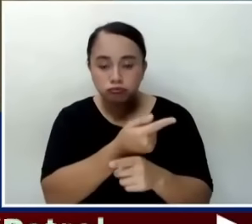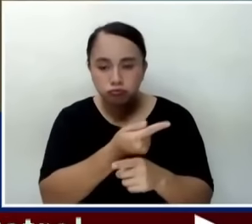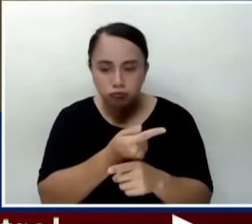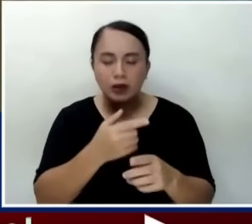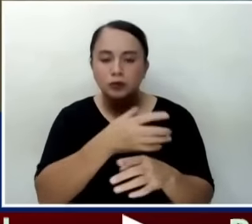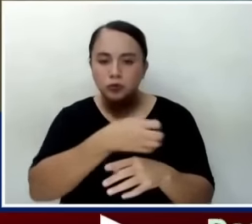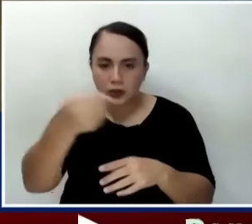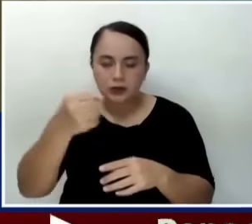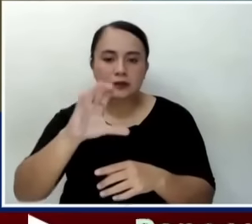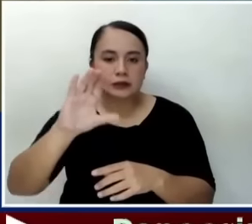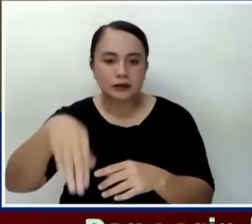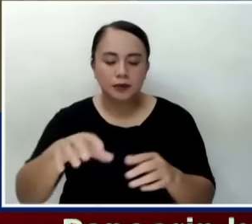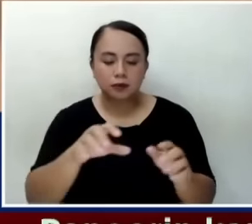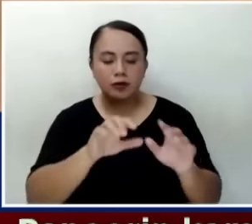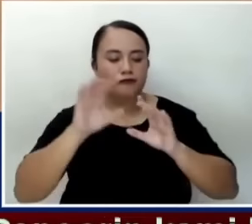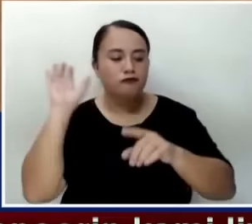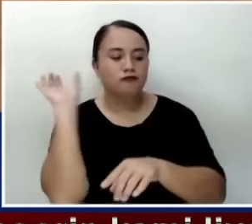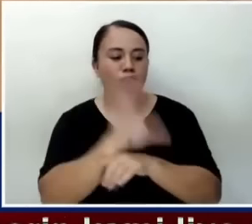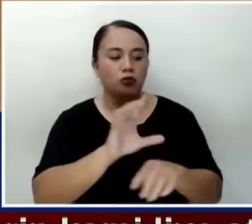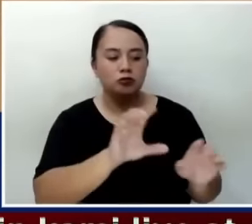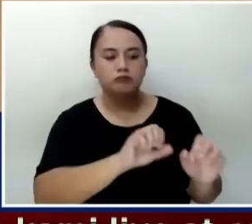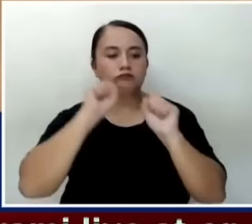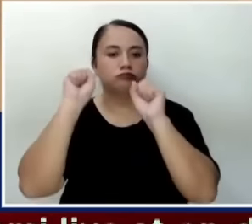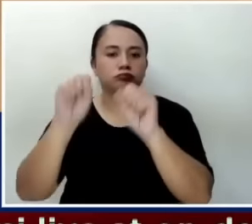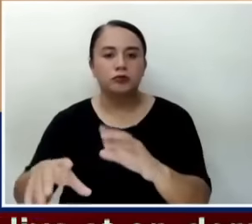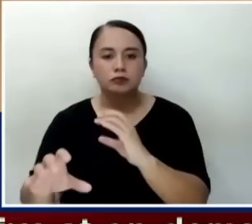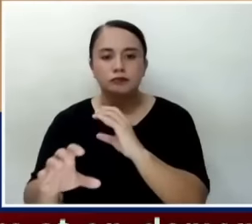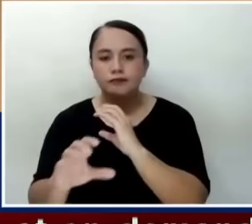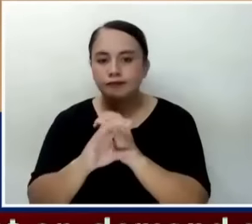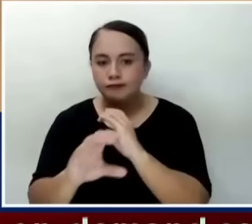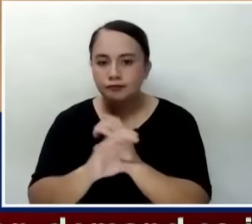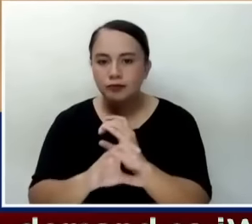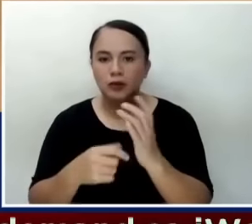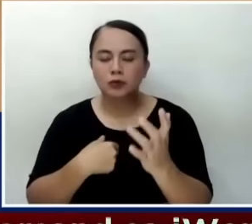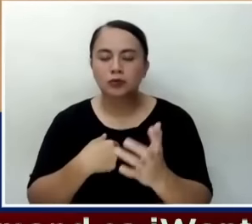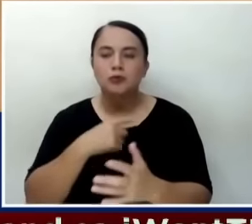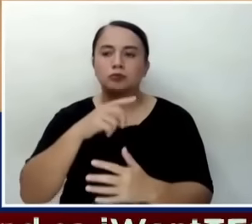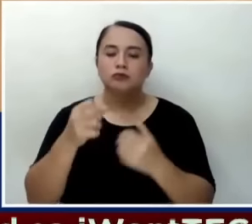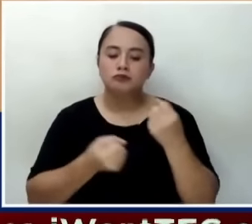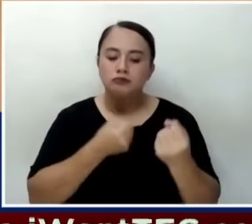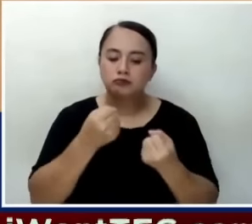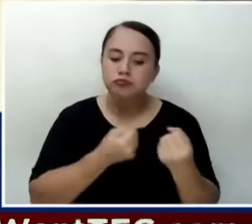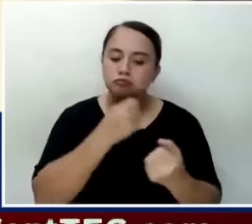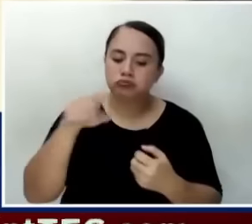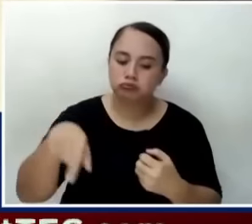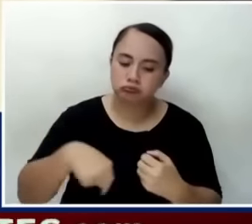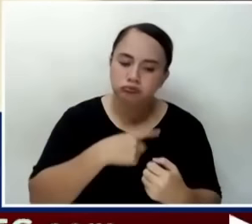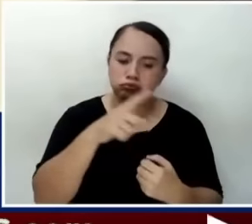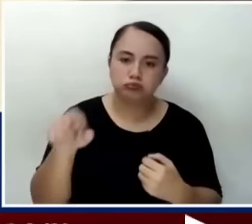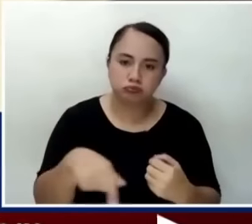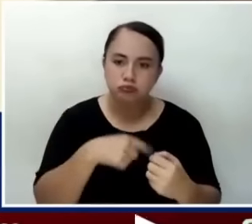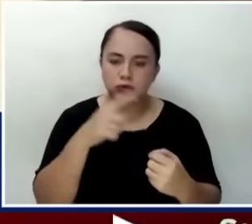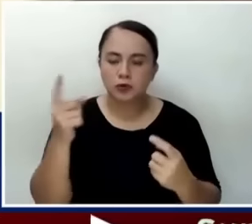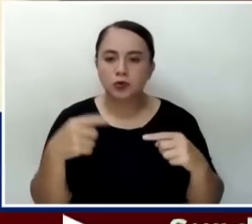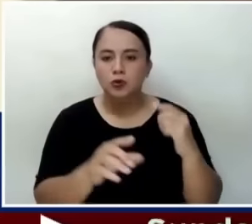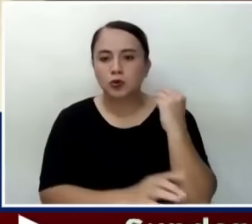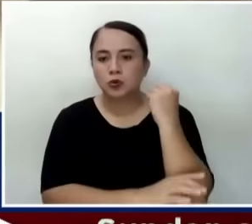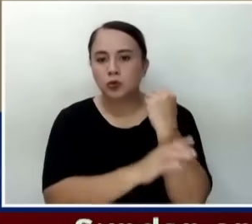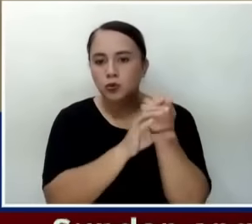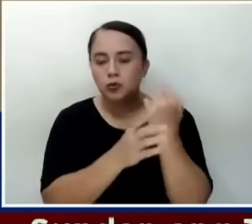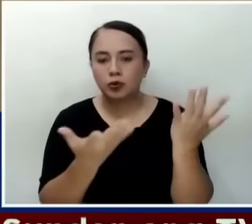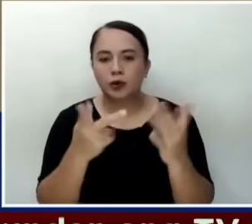sapilitang isinakay sa sasakyan. Ilang oras umanong nagpaikot-ikot ang sasakyan bago siya dinala sa kanyang condominium unit sa